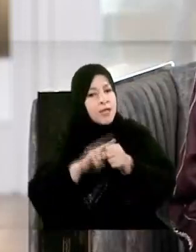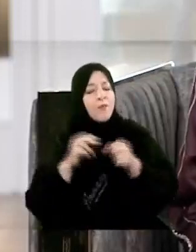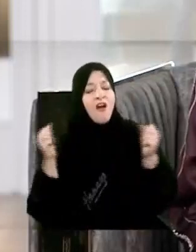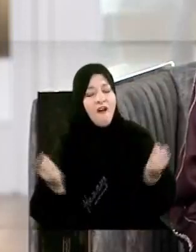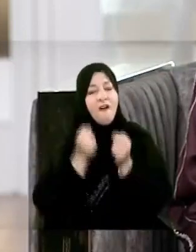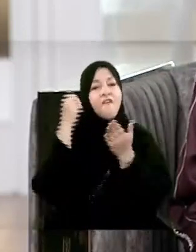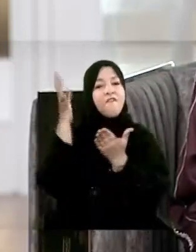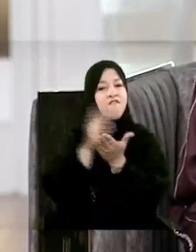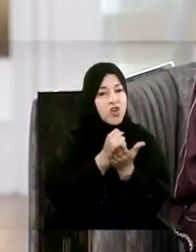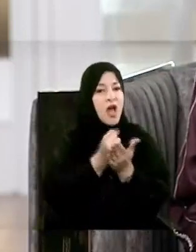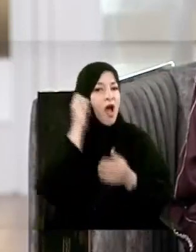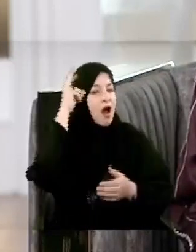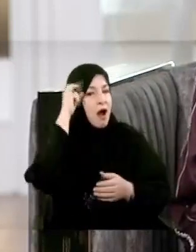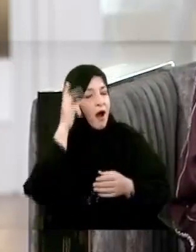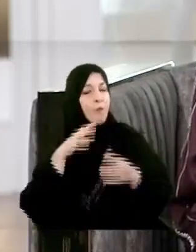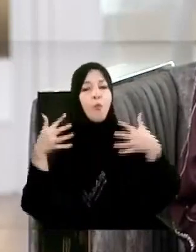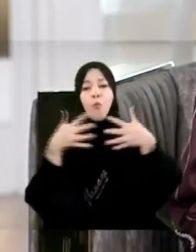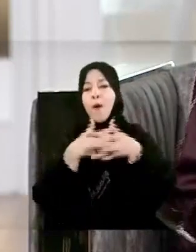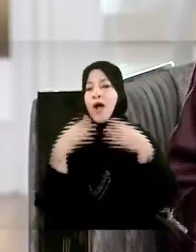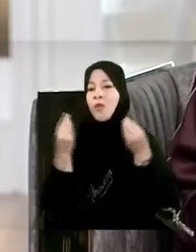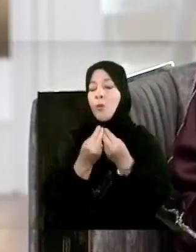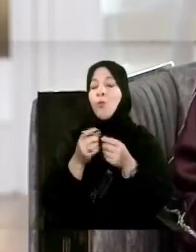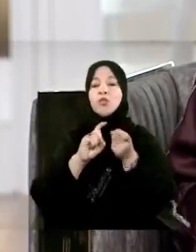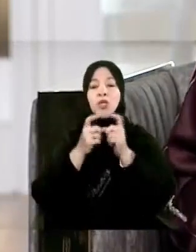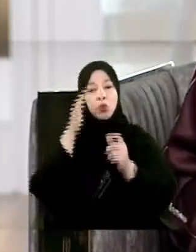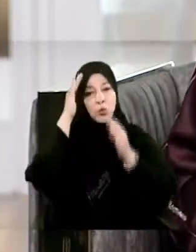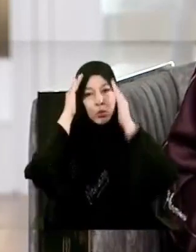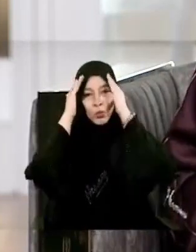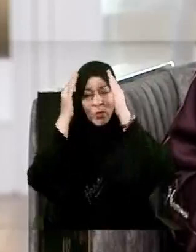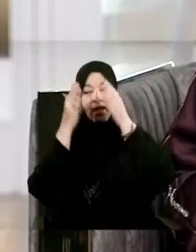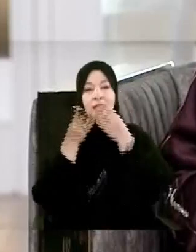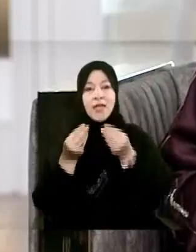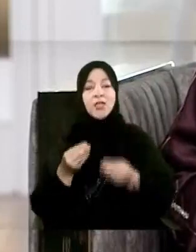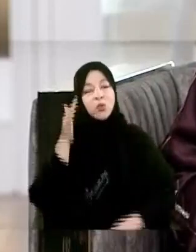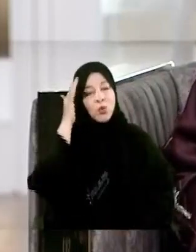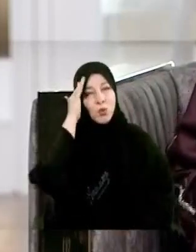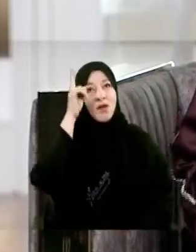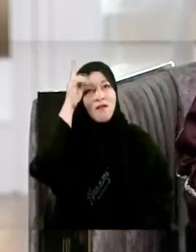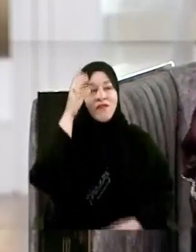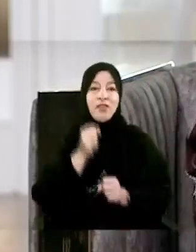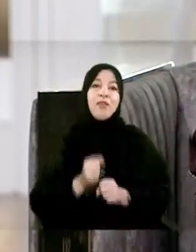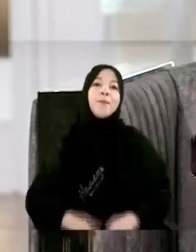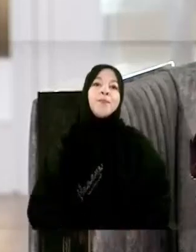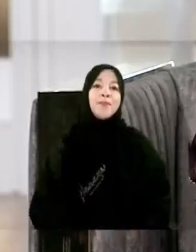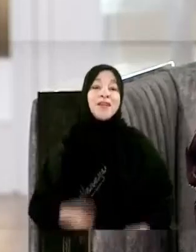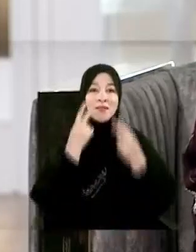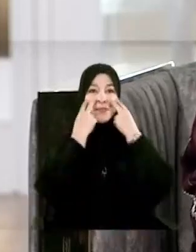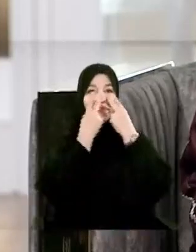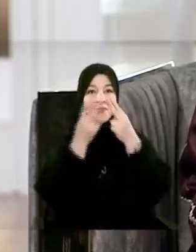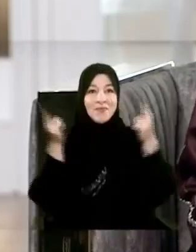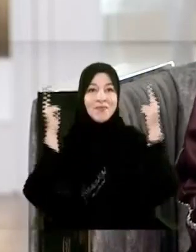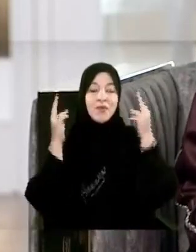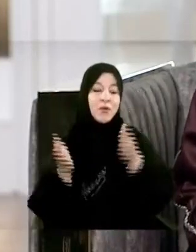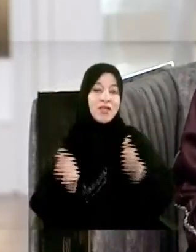والفرص لإظهار أفكارها في هذه المسابقات الخارجية. كل الشكر لكم. شكرا لكم على إتاحة الفرصة، بارك الله. إذن مشاهدينا بعد